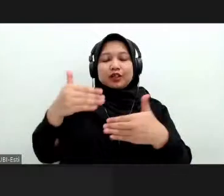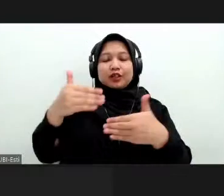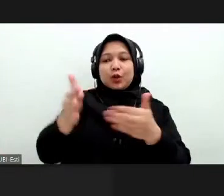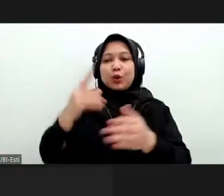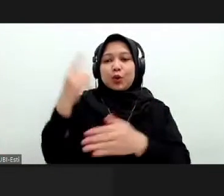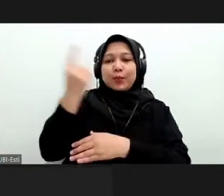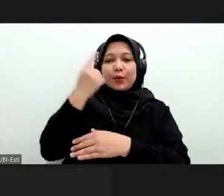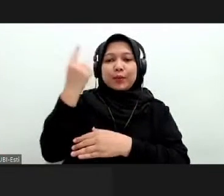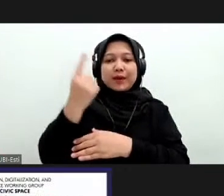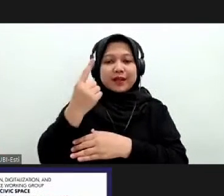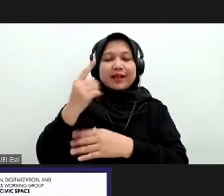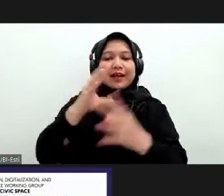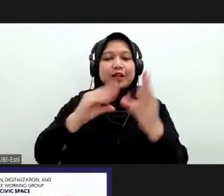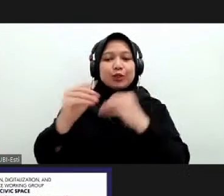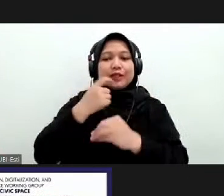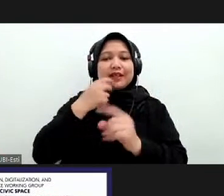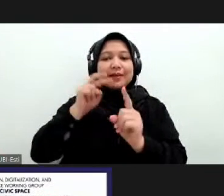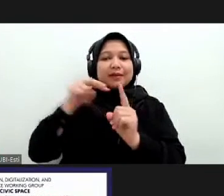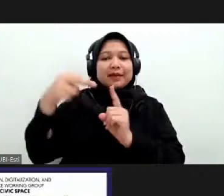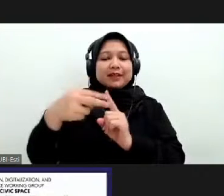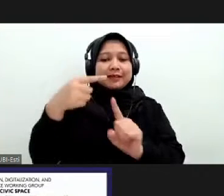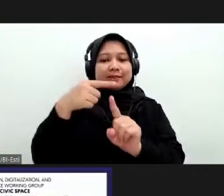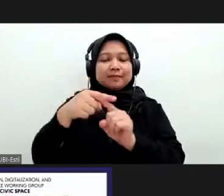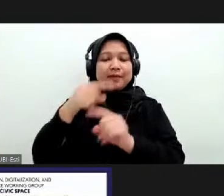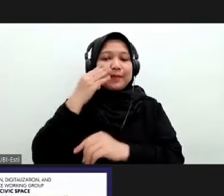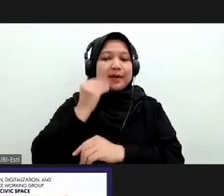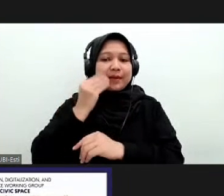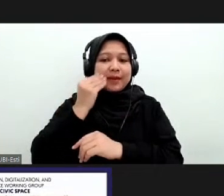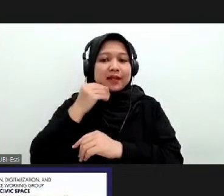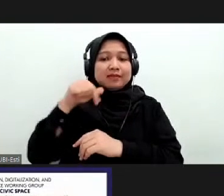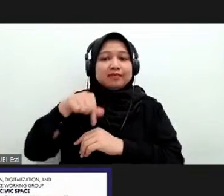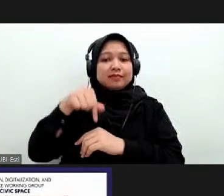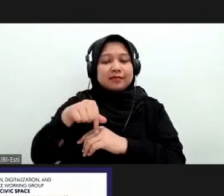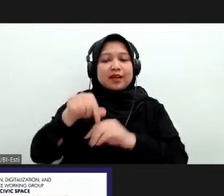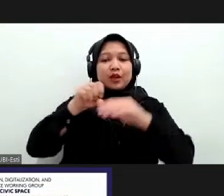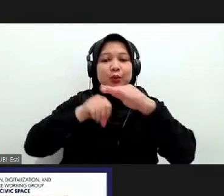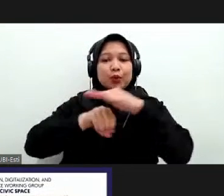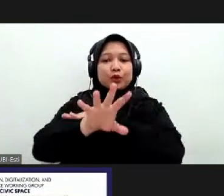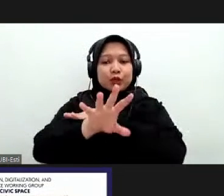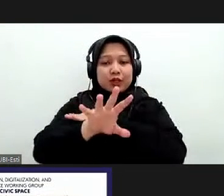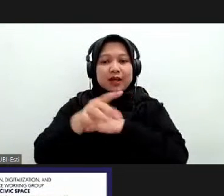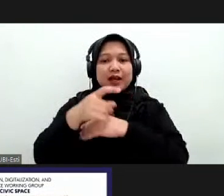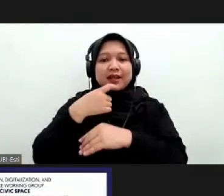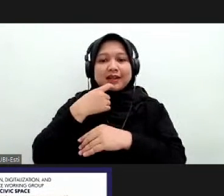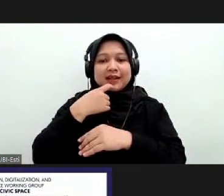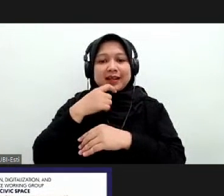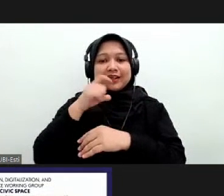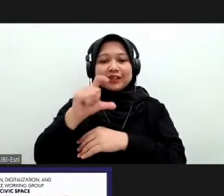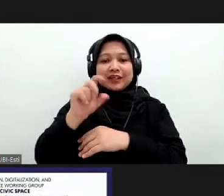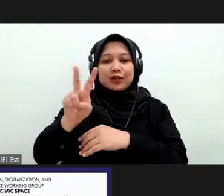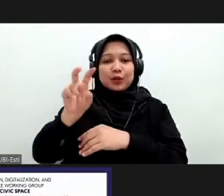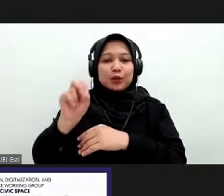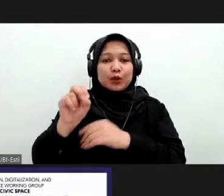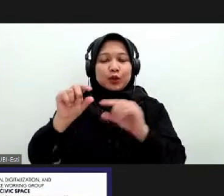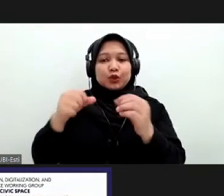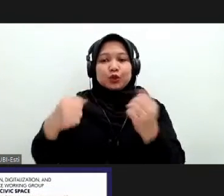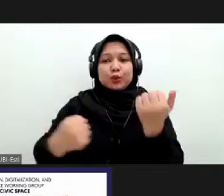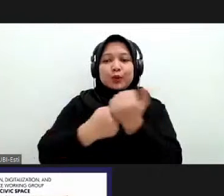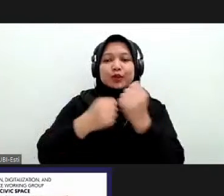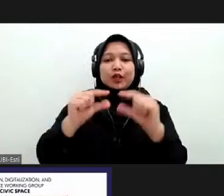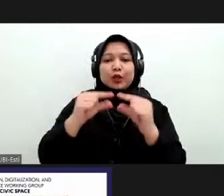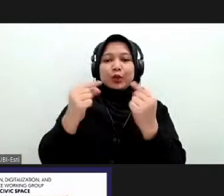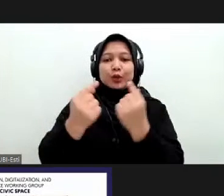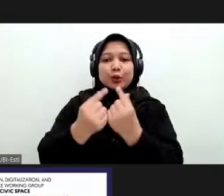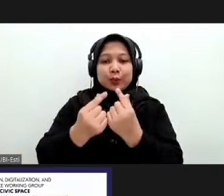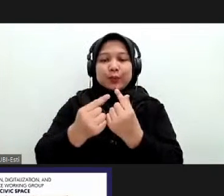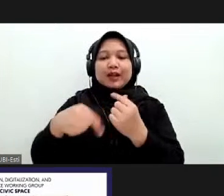and Experiences yang diselenggarakan dalam rangka meluncurkan dan memperkenalkan C20 Sub-Working Group on Civic Space melalui kanal Zoom